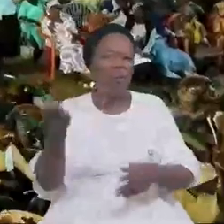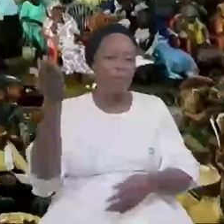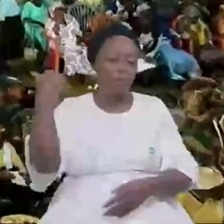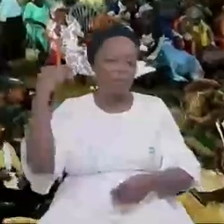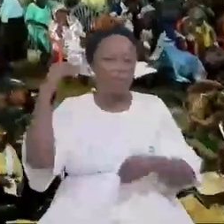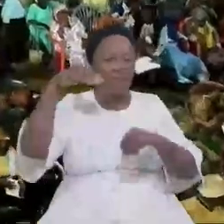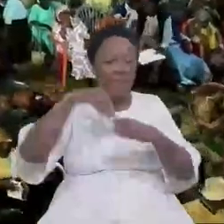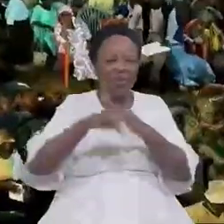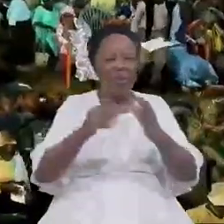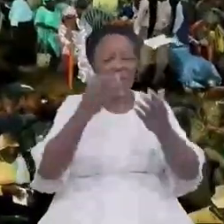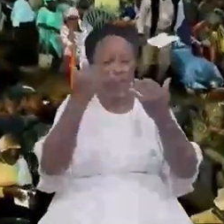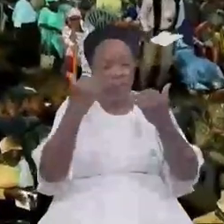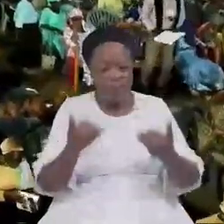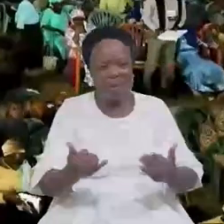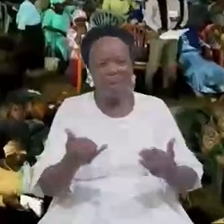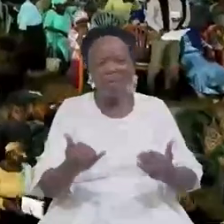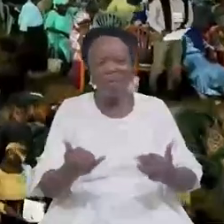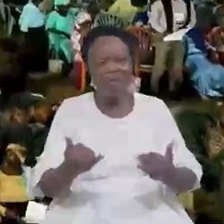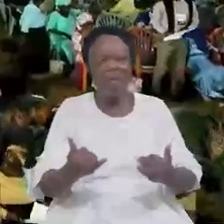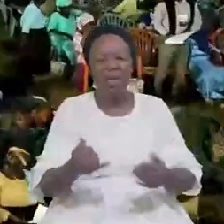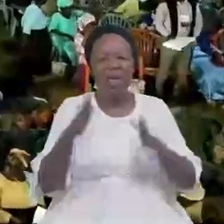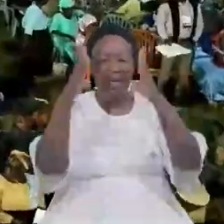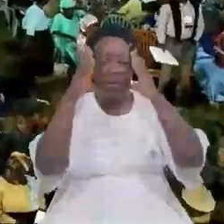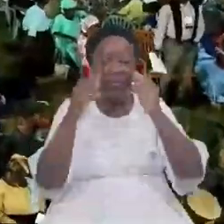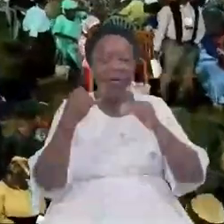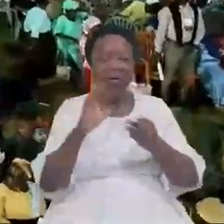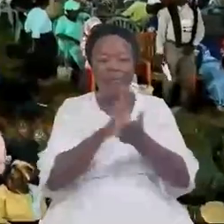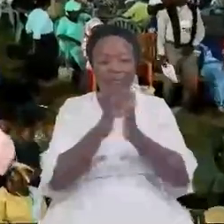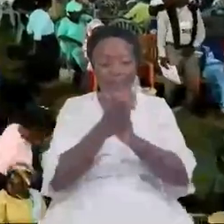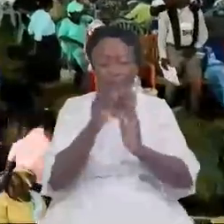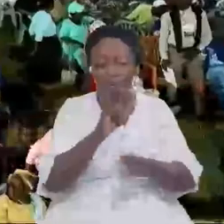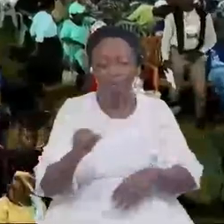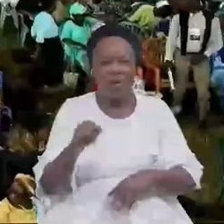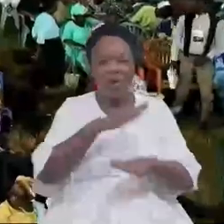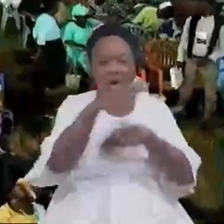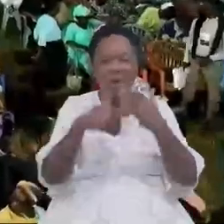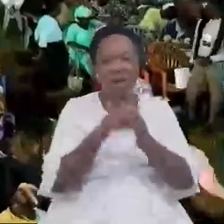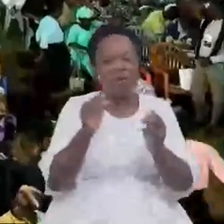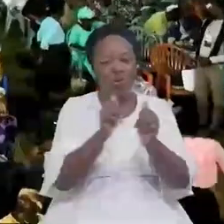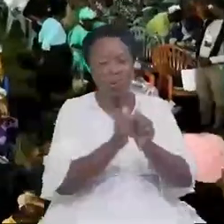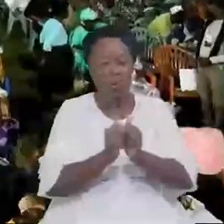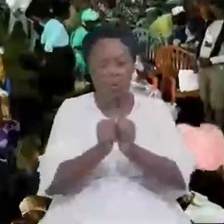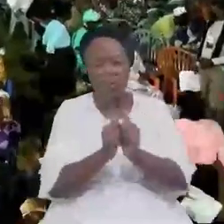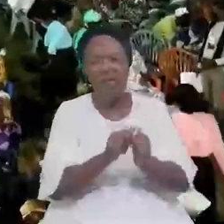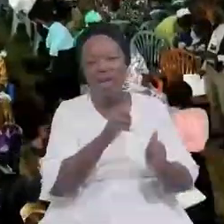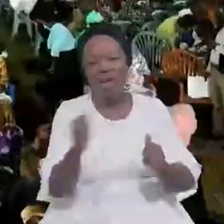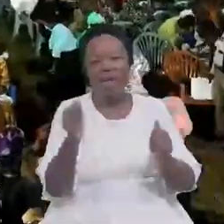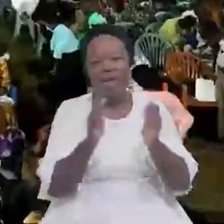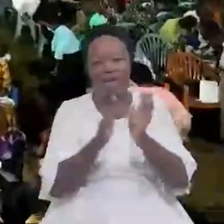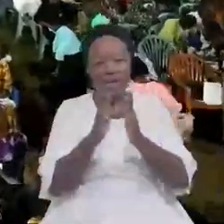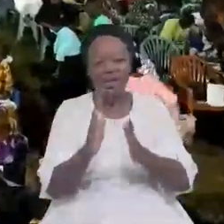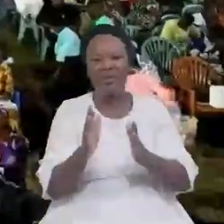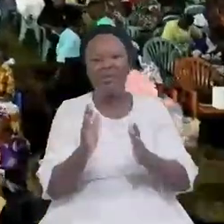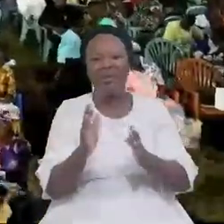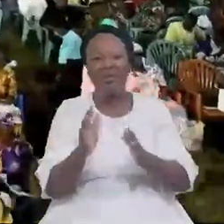passé à une expérience présente de devenir un chrétien entier. Vous voulez